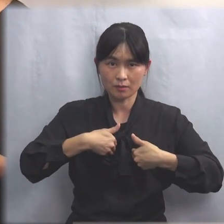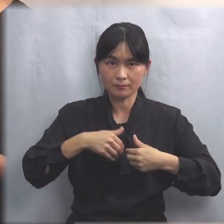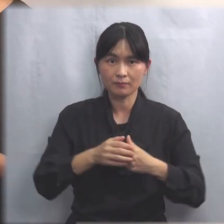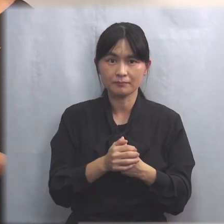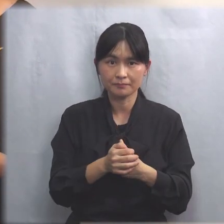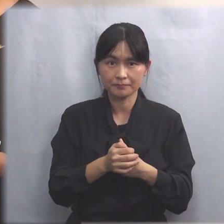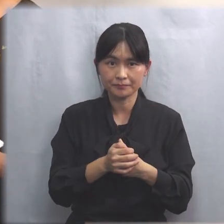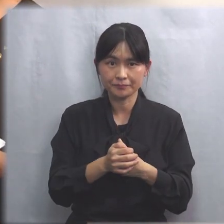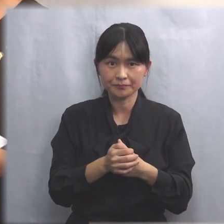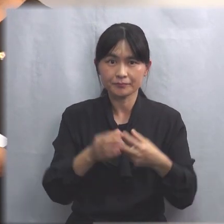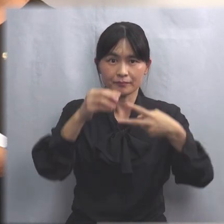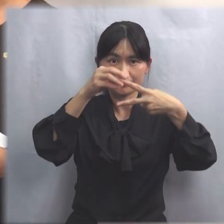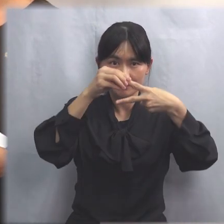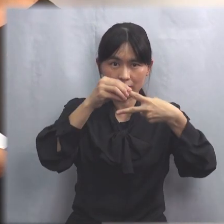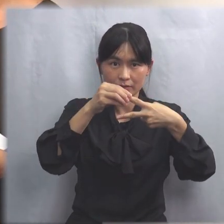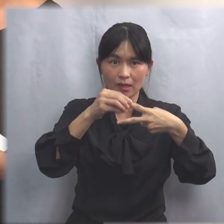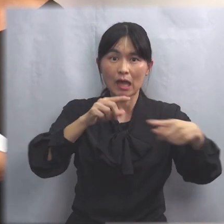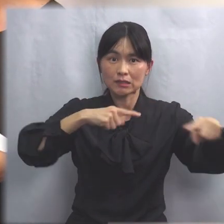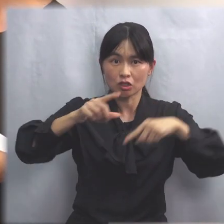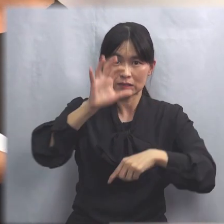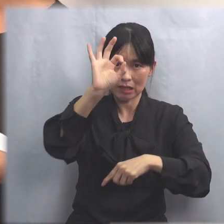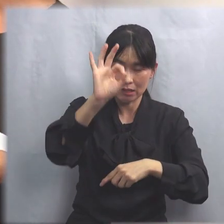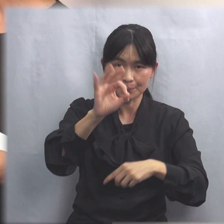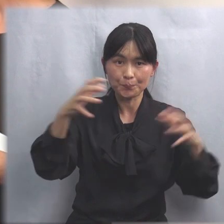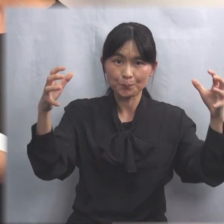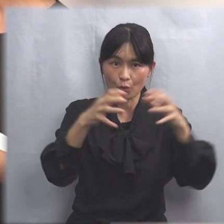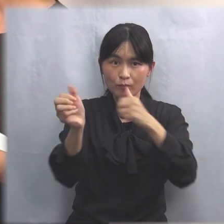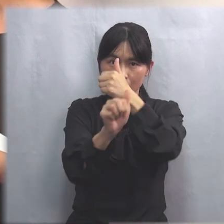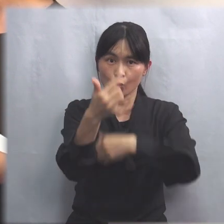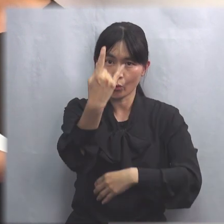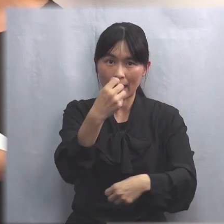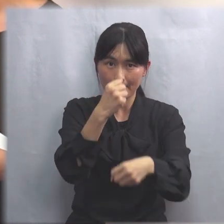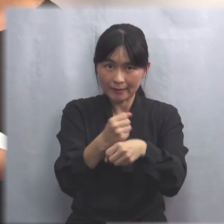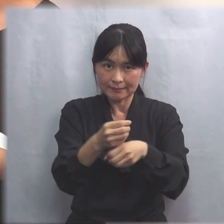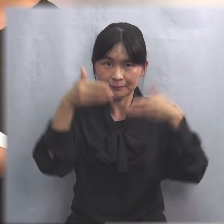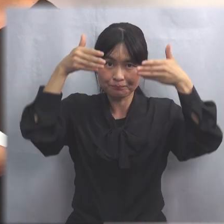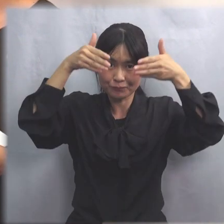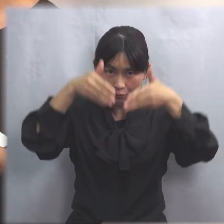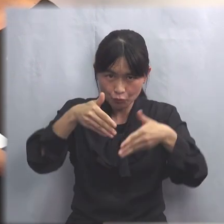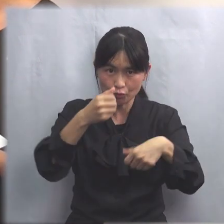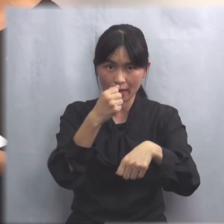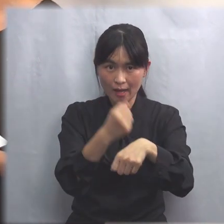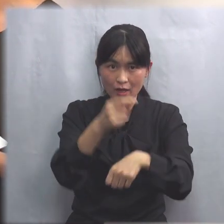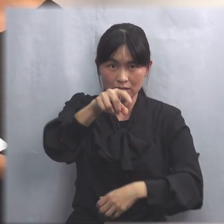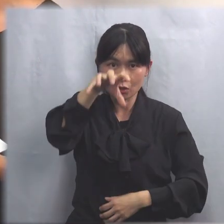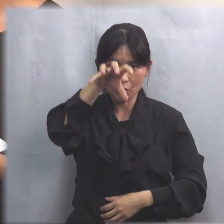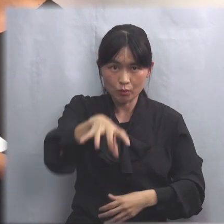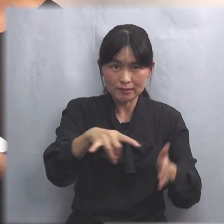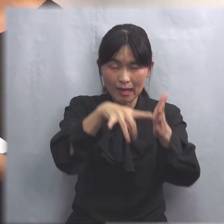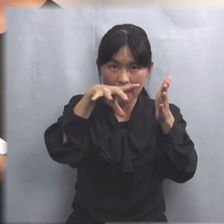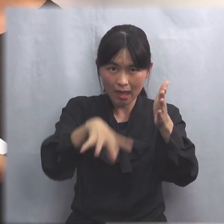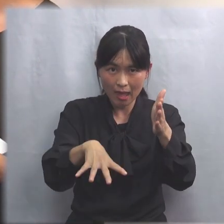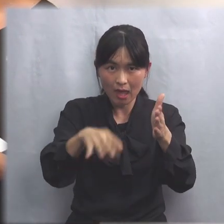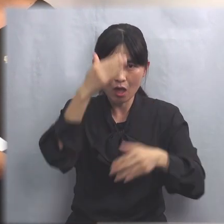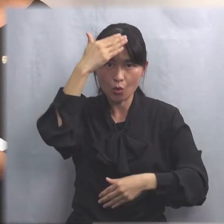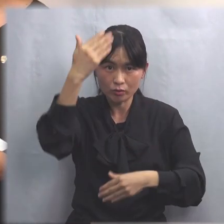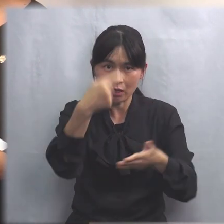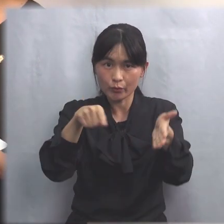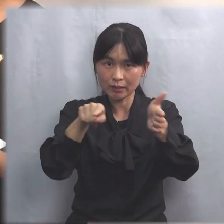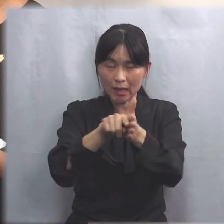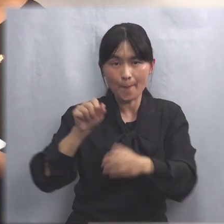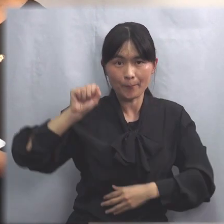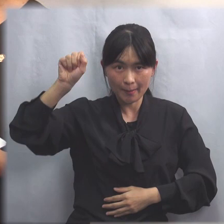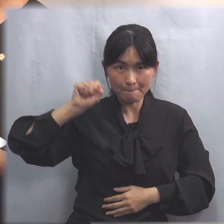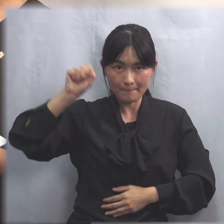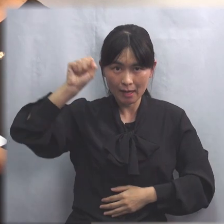모금위원회를 신설해서 집중적으로 현장의 세액공제 모금 캠페인을 전개할 것을 권고를 드렸습니다. 그리고 이